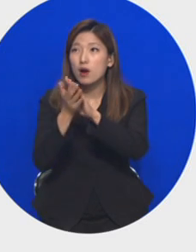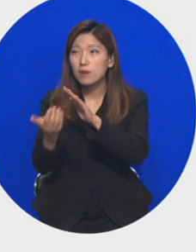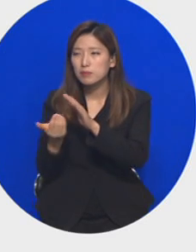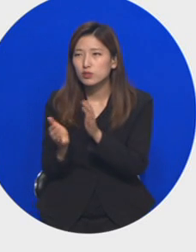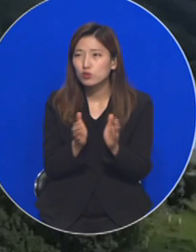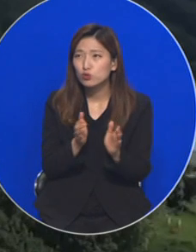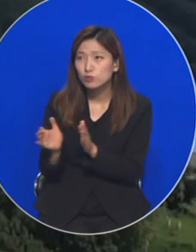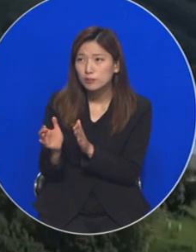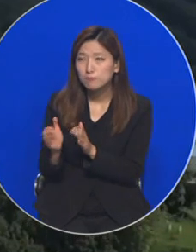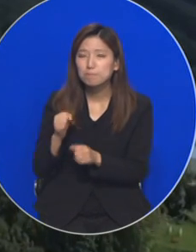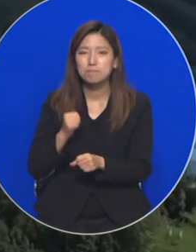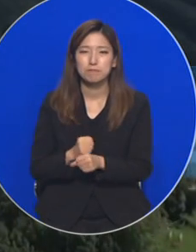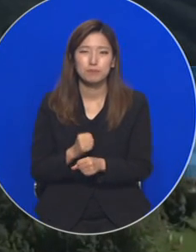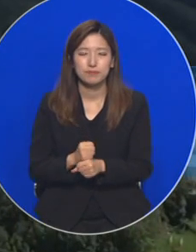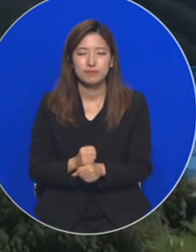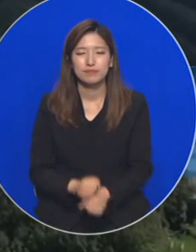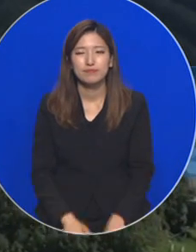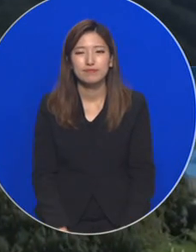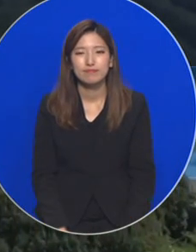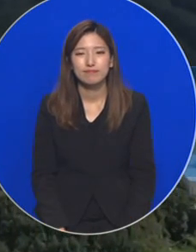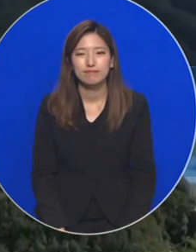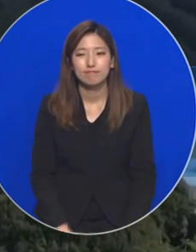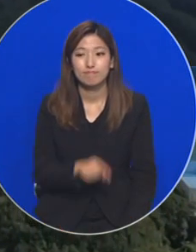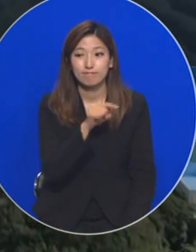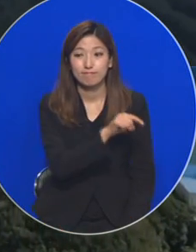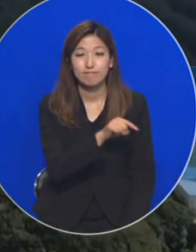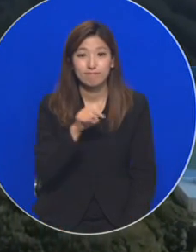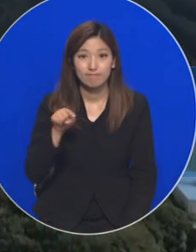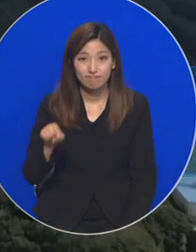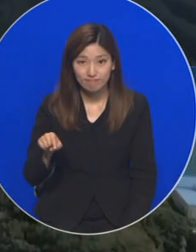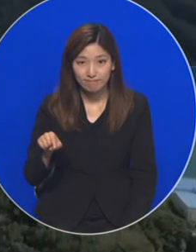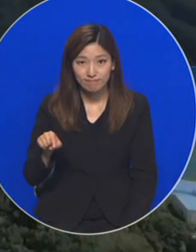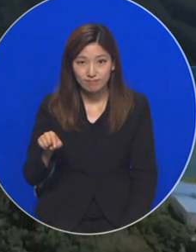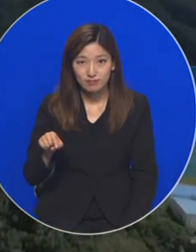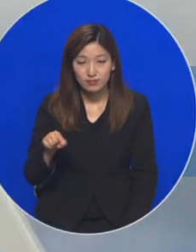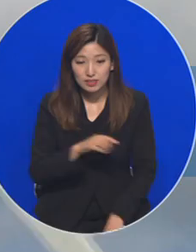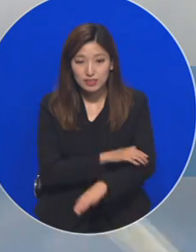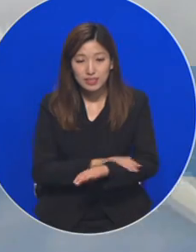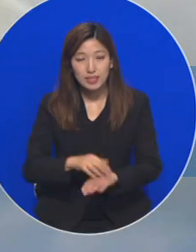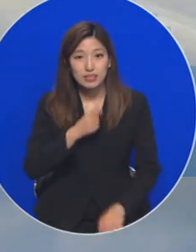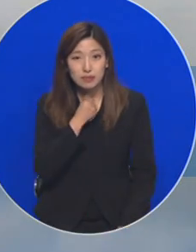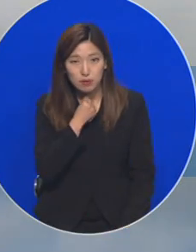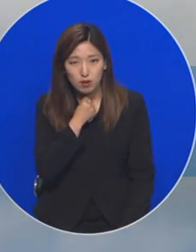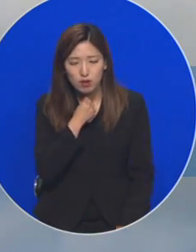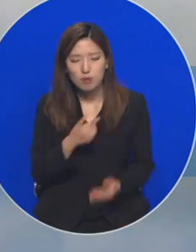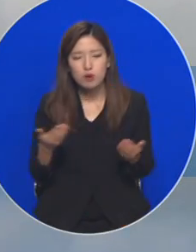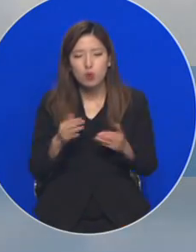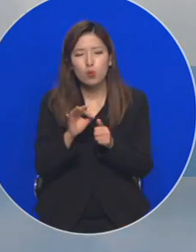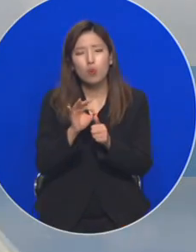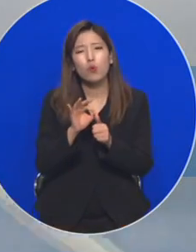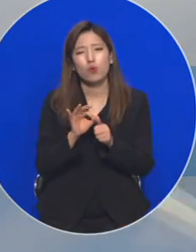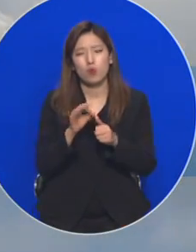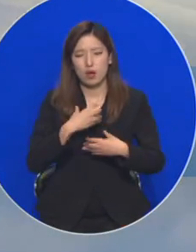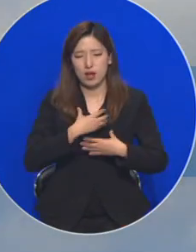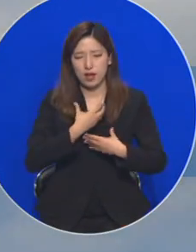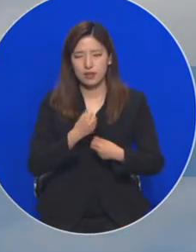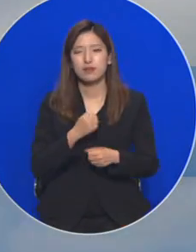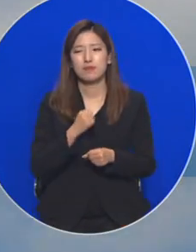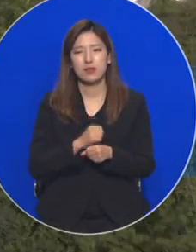합니다 디지털 u 델과 그림 you'd 이를 뒷받침 하는 고용 사회안전망 강화에 는 28조 4000억원 을